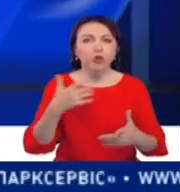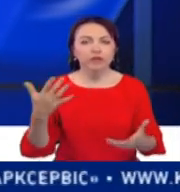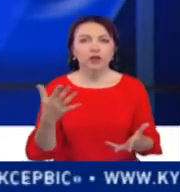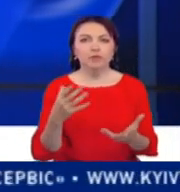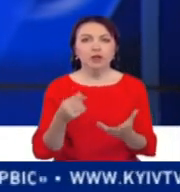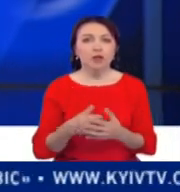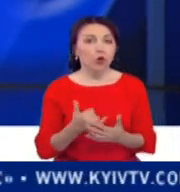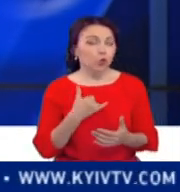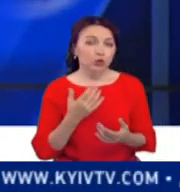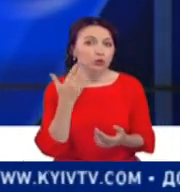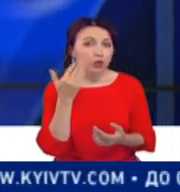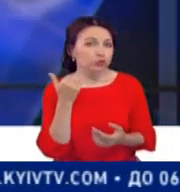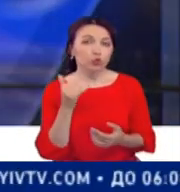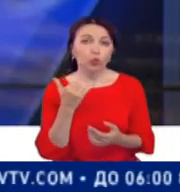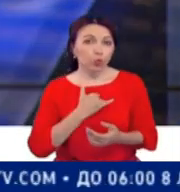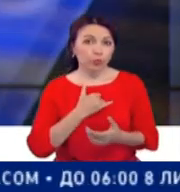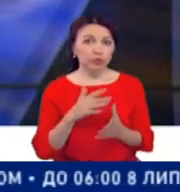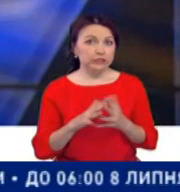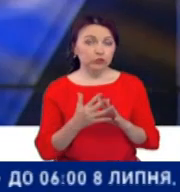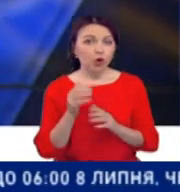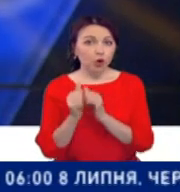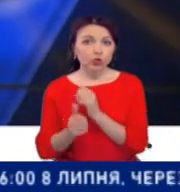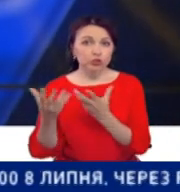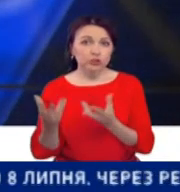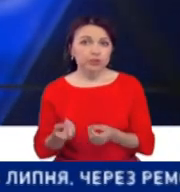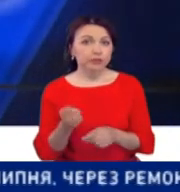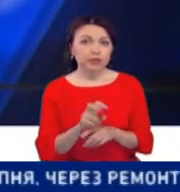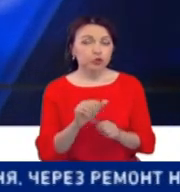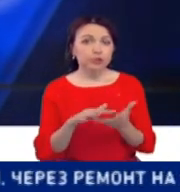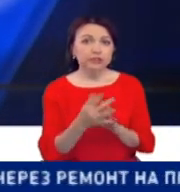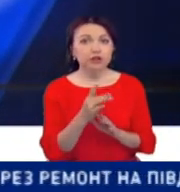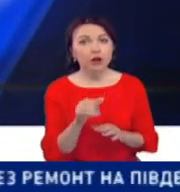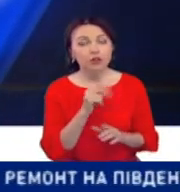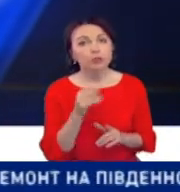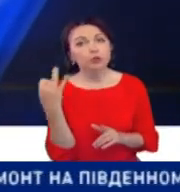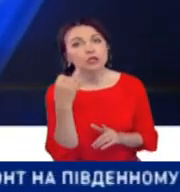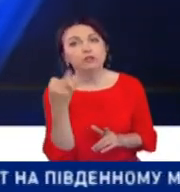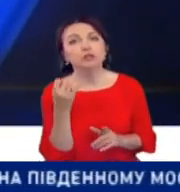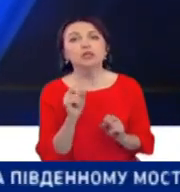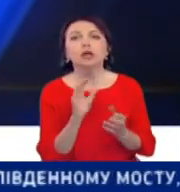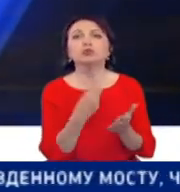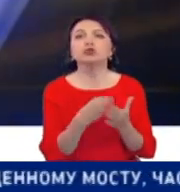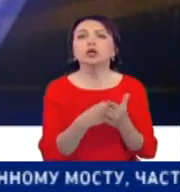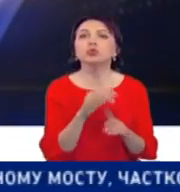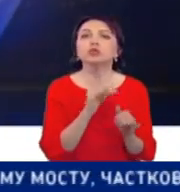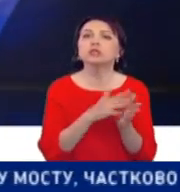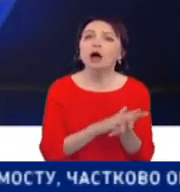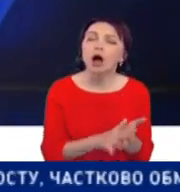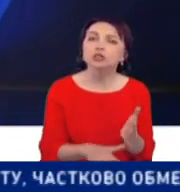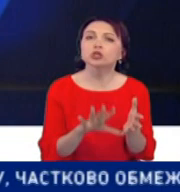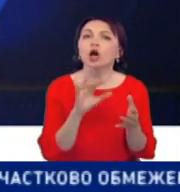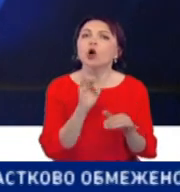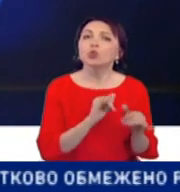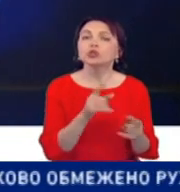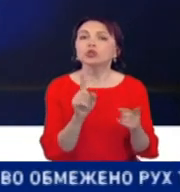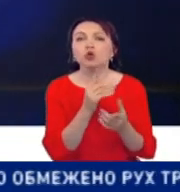нас простіше, у нас кожен день людина може прийти в ту сільську раду, може кожен день поцікавитися формуванням бюджету, куди йдуть кошти. Куди йдуть, які кошти, так.